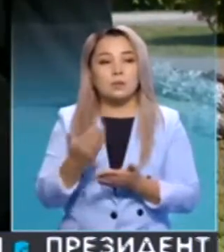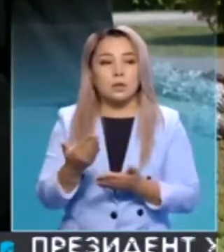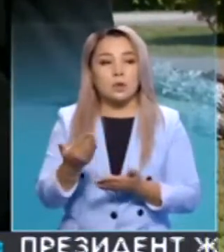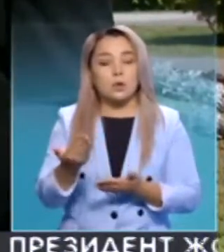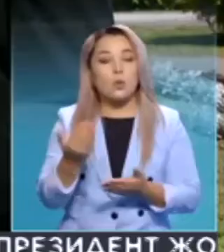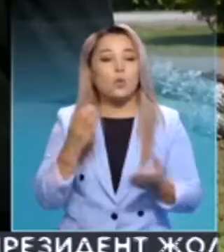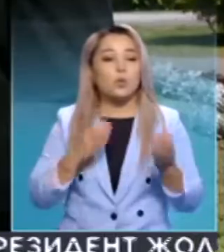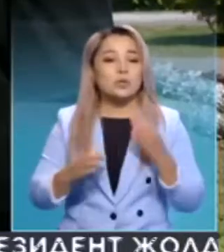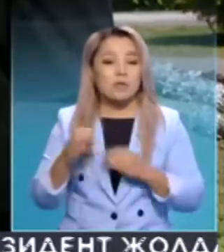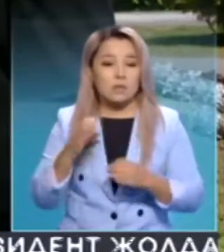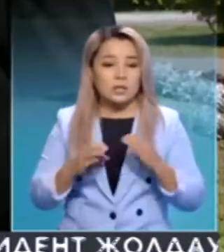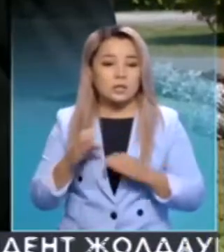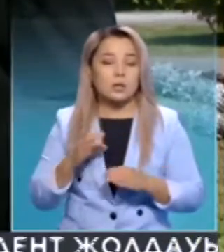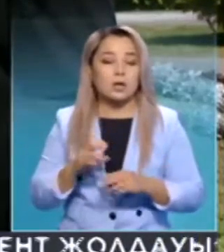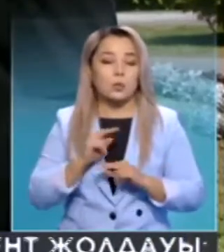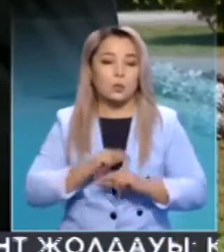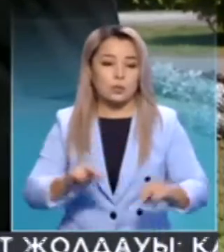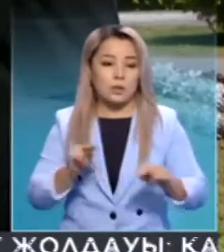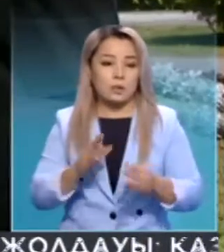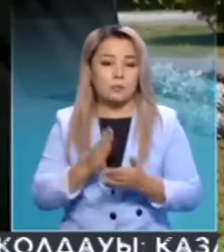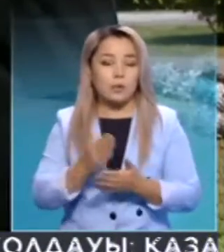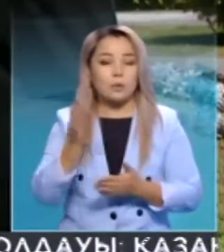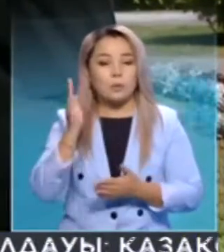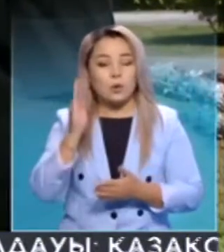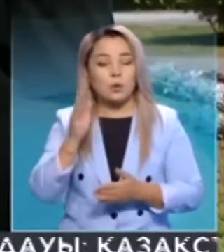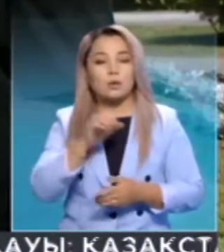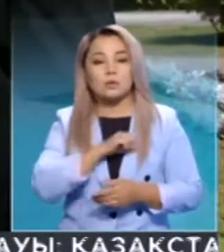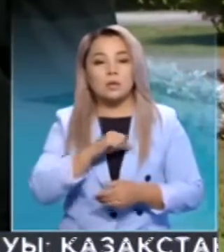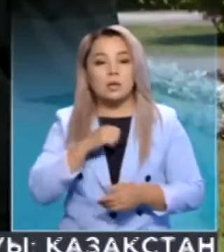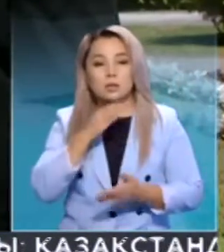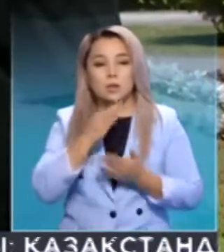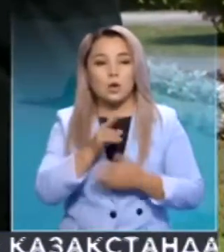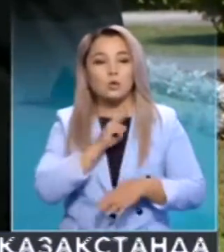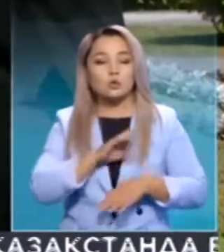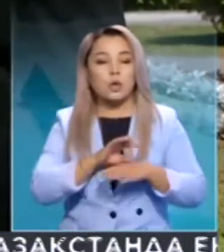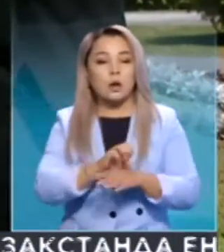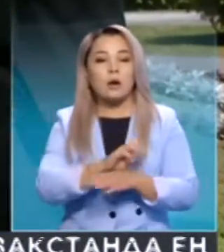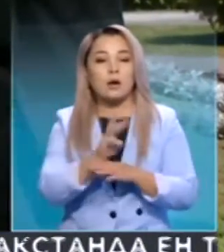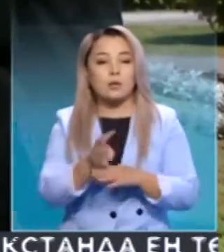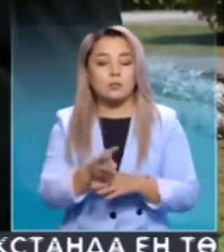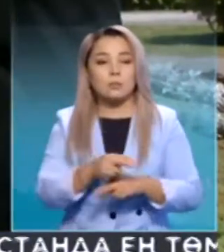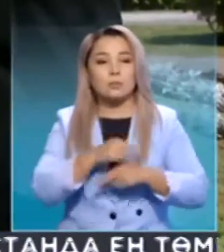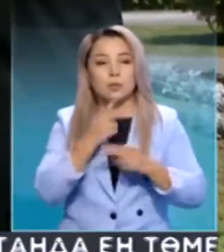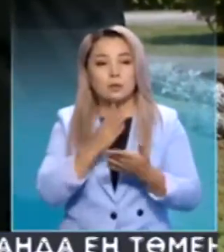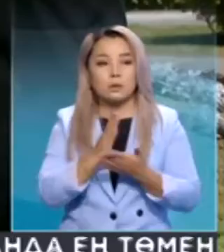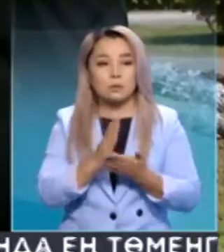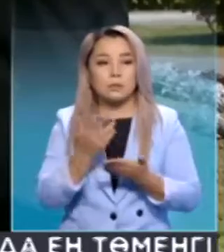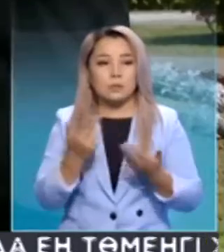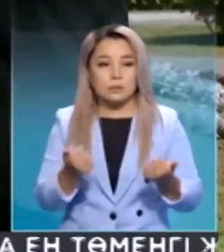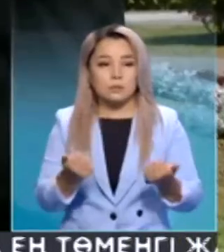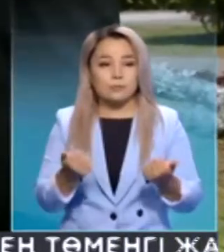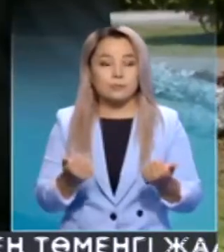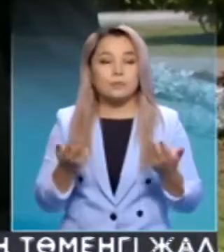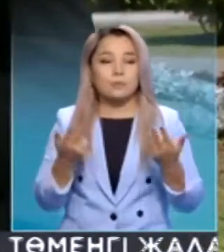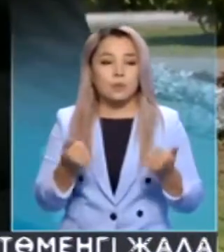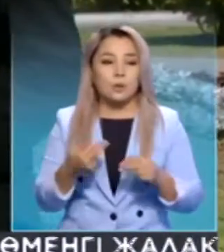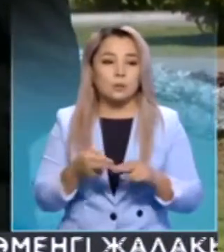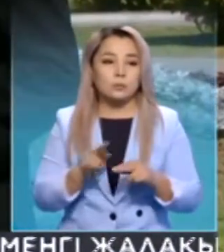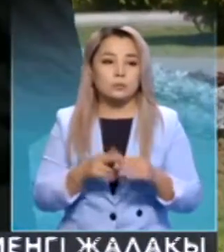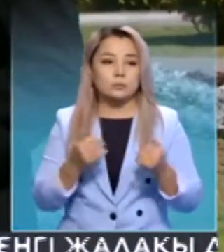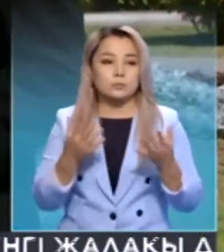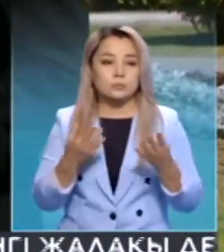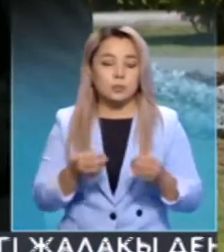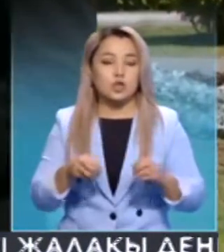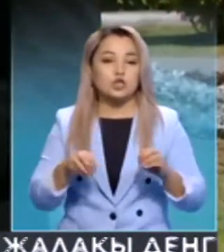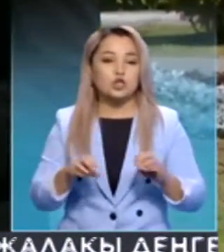енді университетте студенттерді оқытас, алдыңғы болашақта олардың жұмыспен қамтылуына көңіл бөлесіз бе? Ол бүгінгі